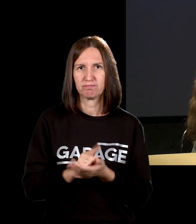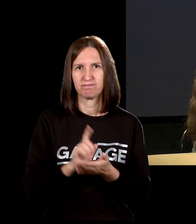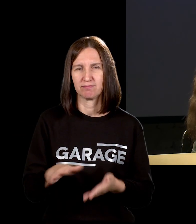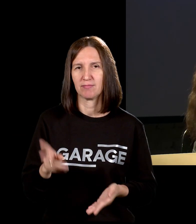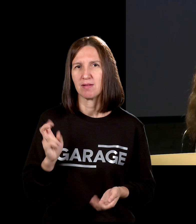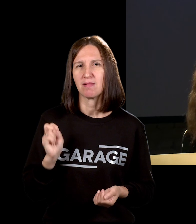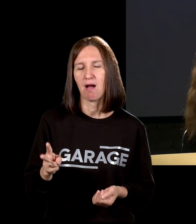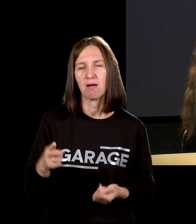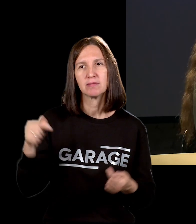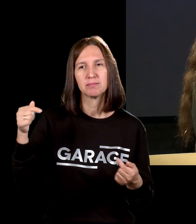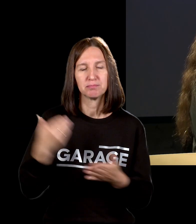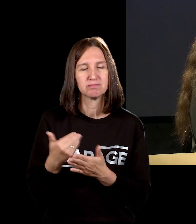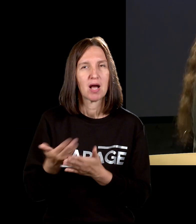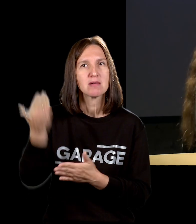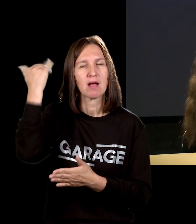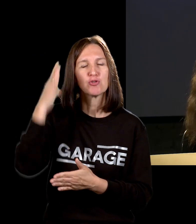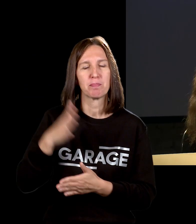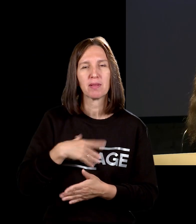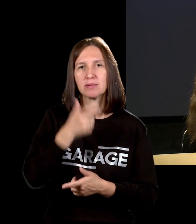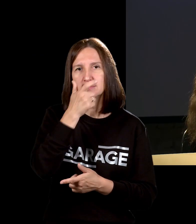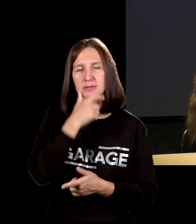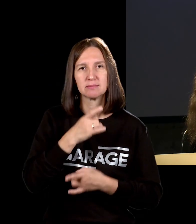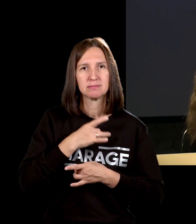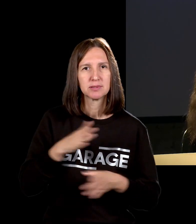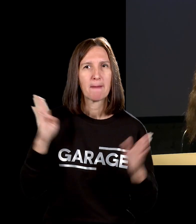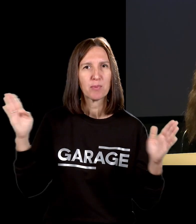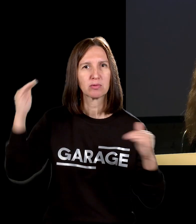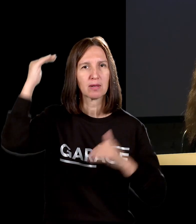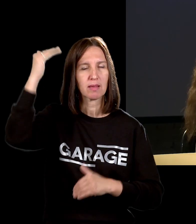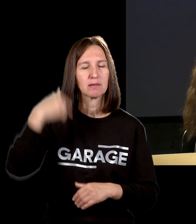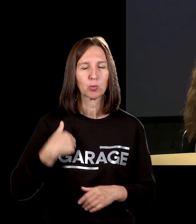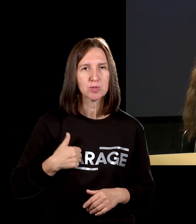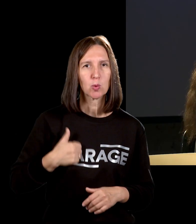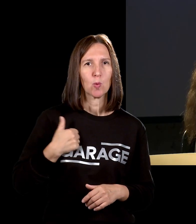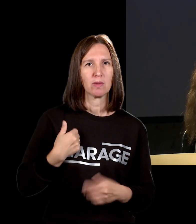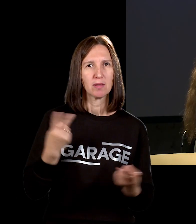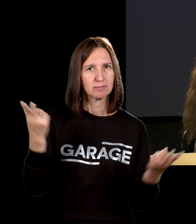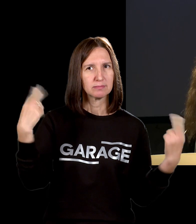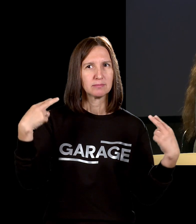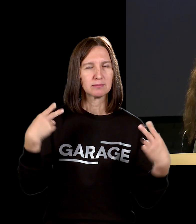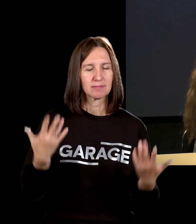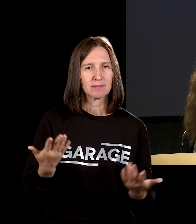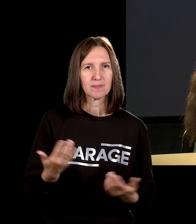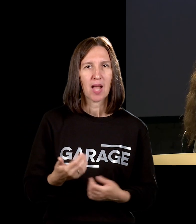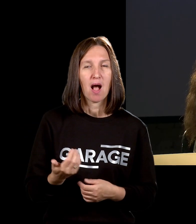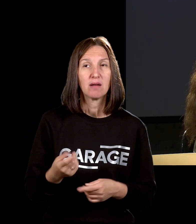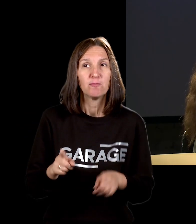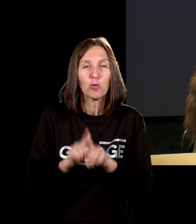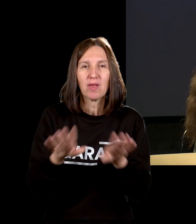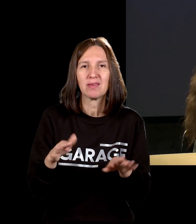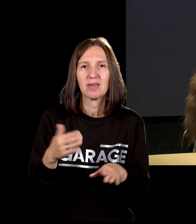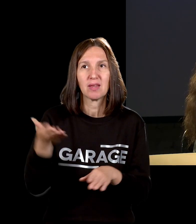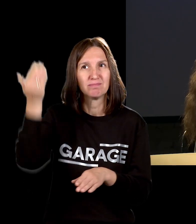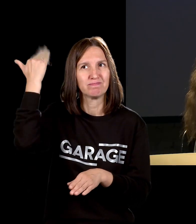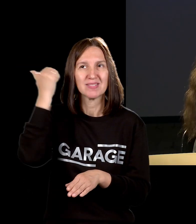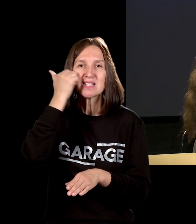это полагается традиционному парадному портрету. Потому что все эти, любые эти как бы системы ценностей, в